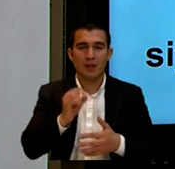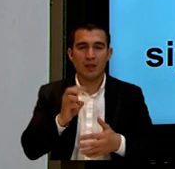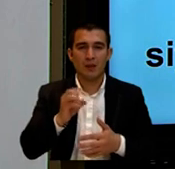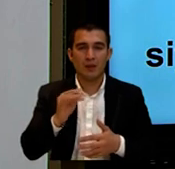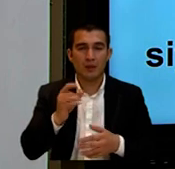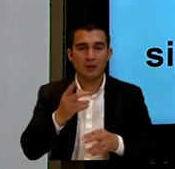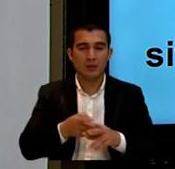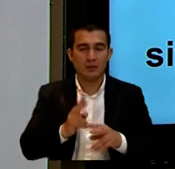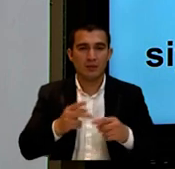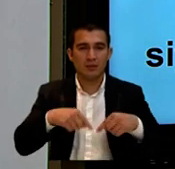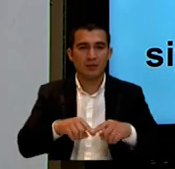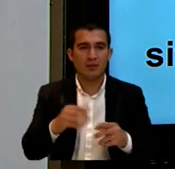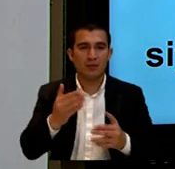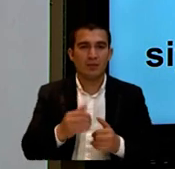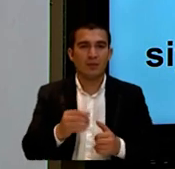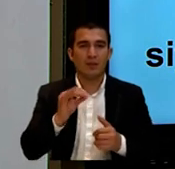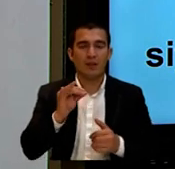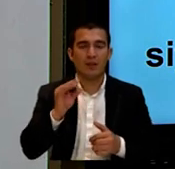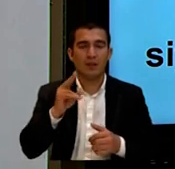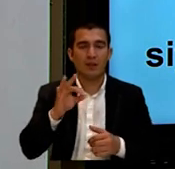идеоадаптацияларының әніқілің.